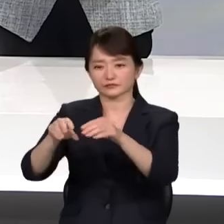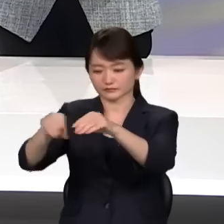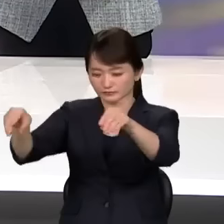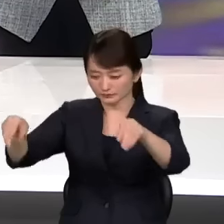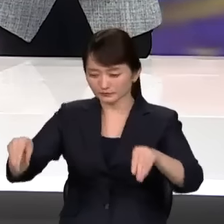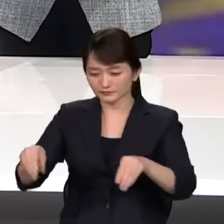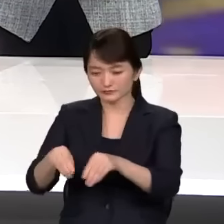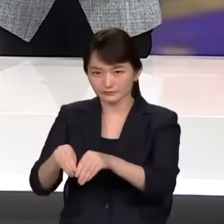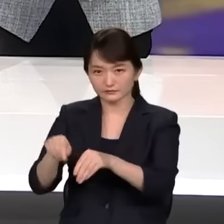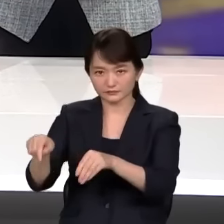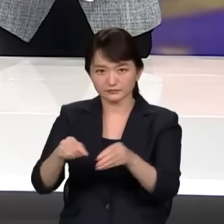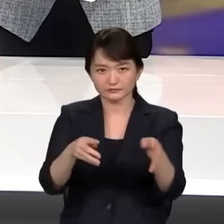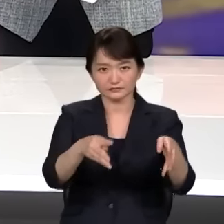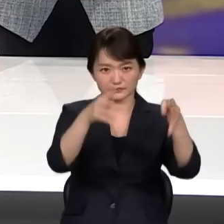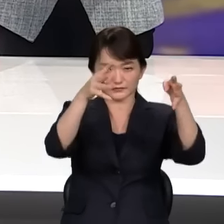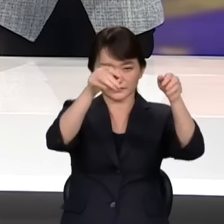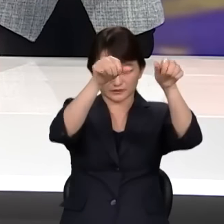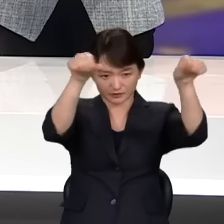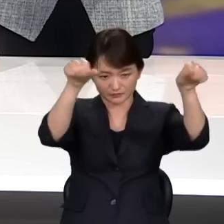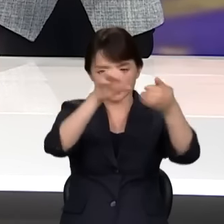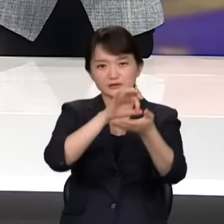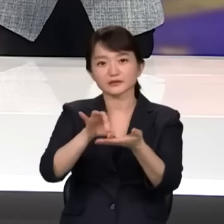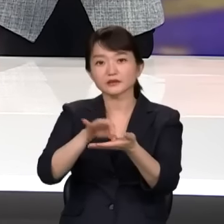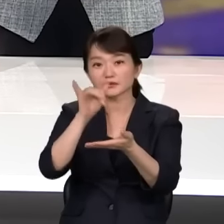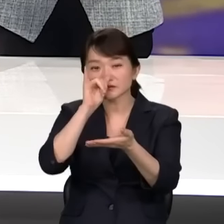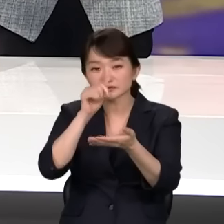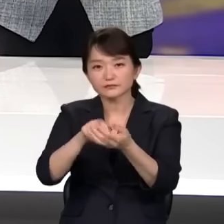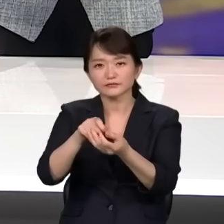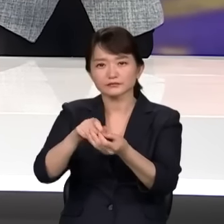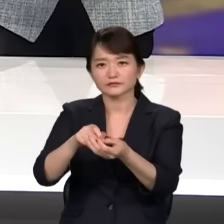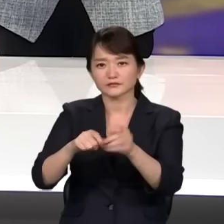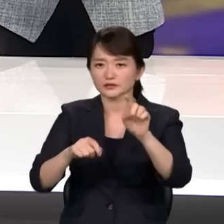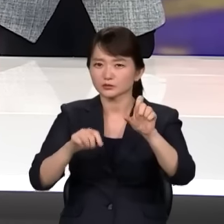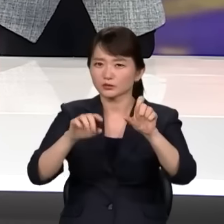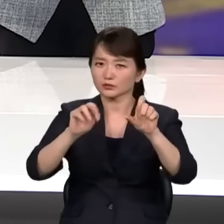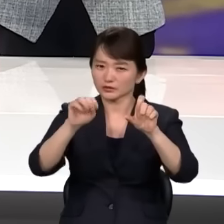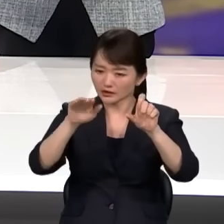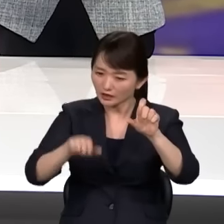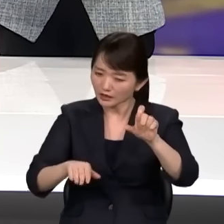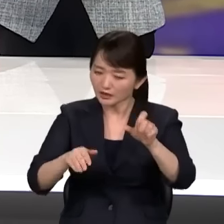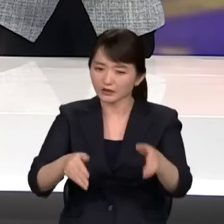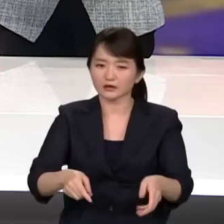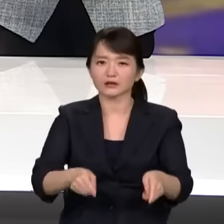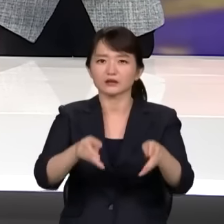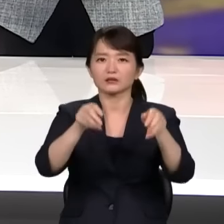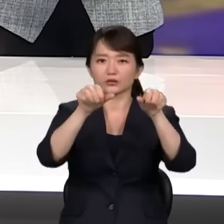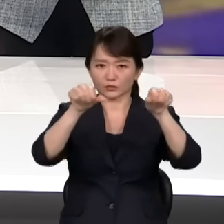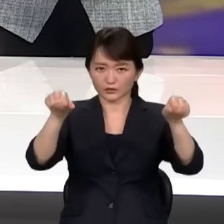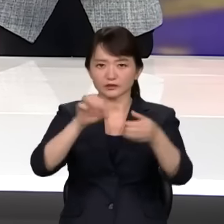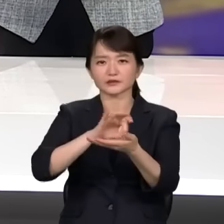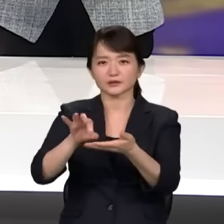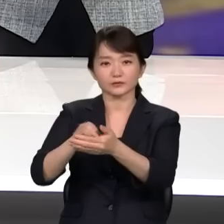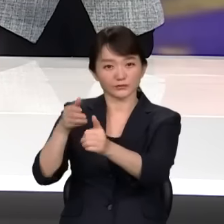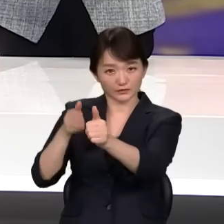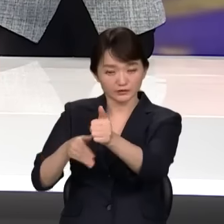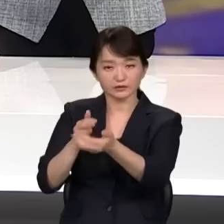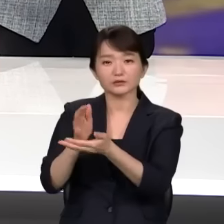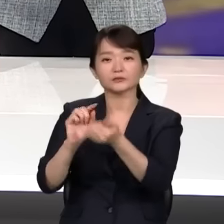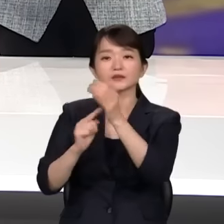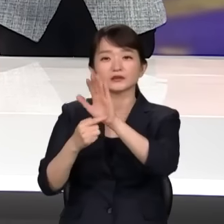높이에 쓰도록 제작했습니다. 하지만 되도록 15m 이하, 5층 높이 정도까지 사용하도록 권고하고요.